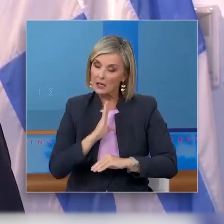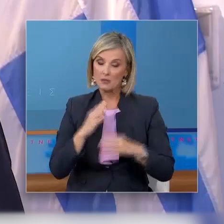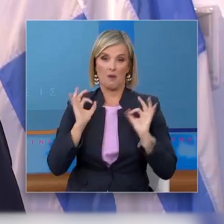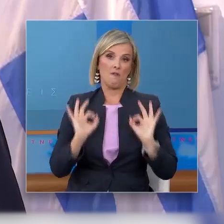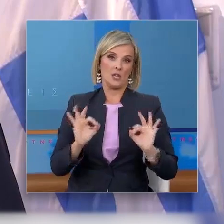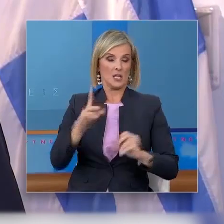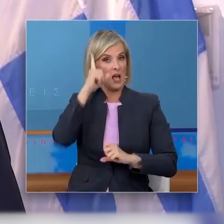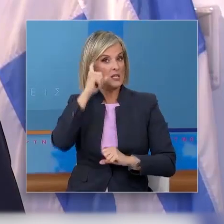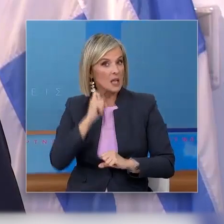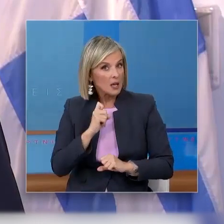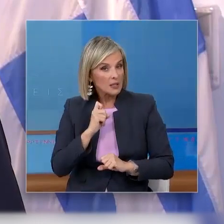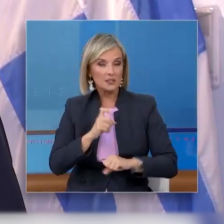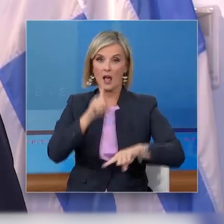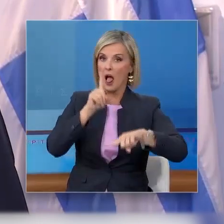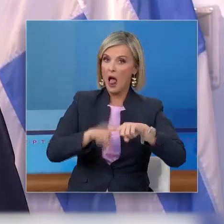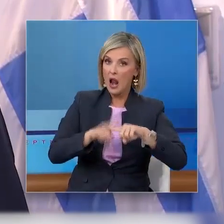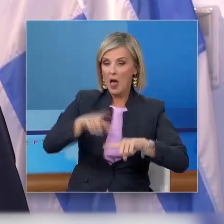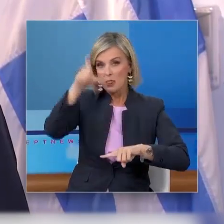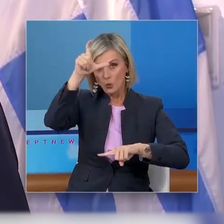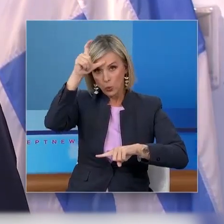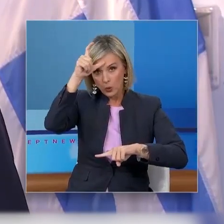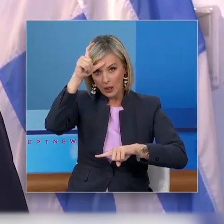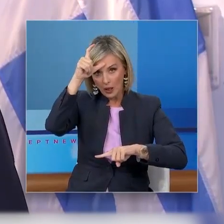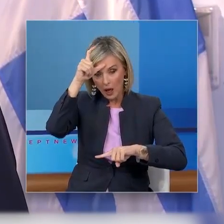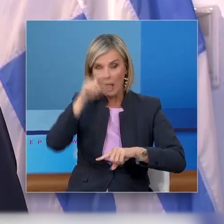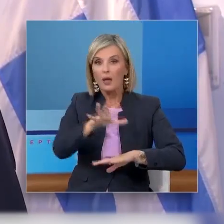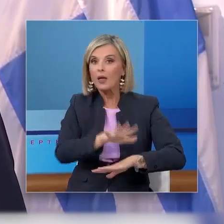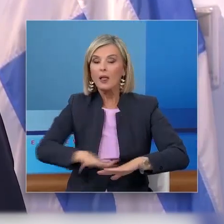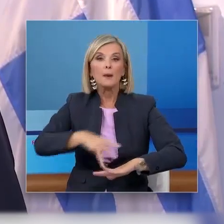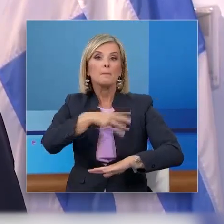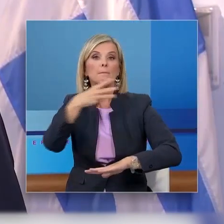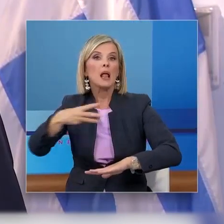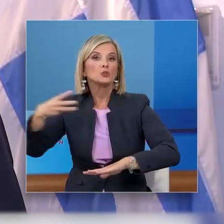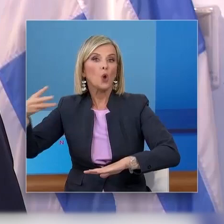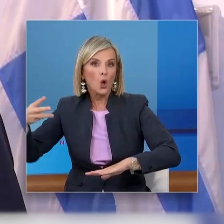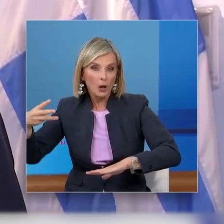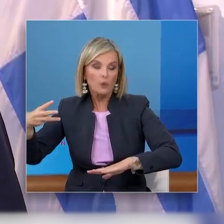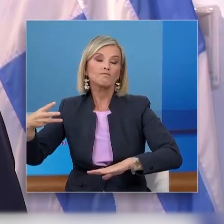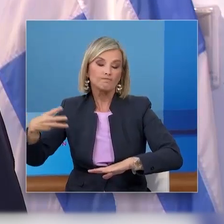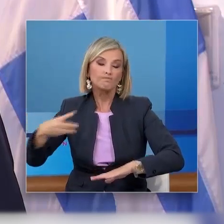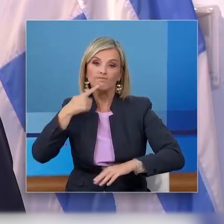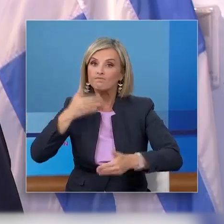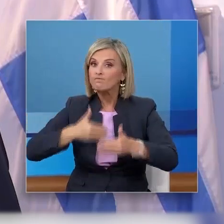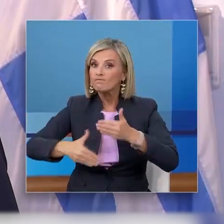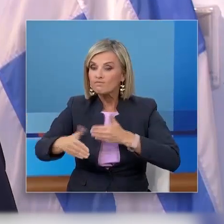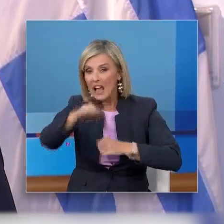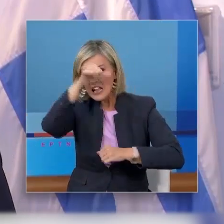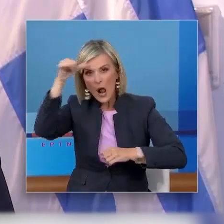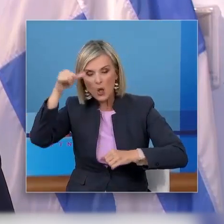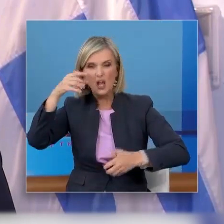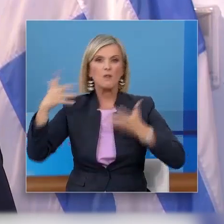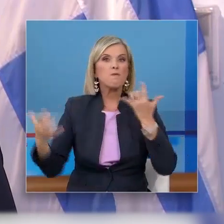τουρκία είναι δύο μεσογειακές χώρες η οι οποίες και αυτό το καλοκαίρι βρέθηκαν αντιμέτωπες με σημαντικές φυσικές